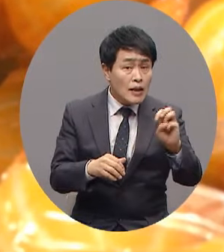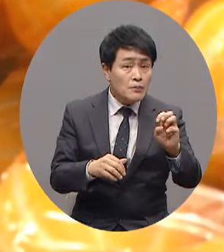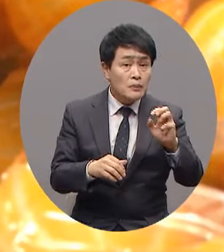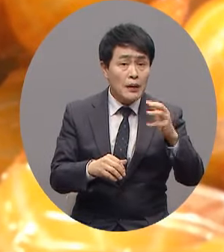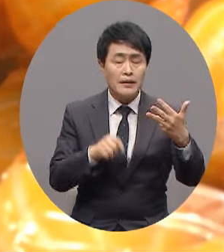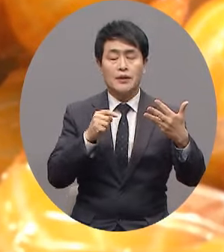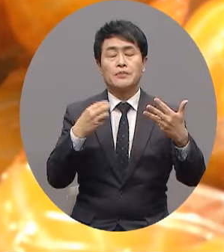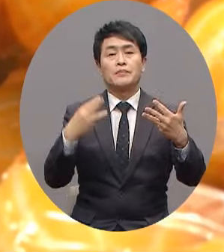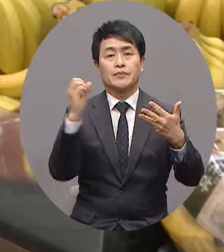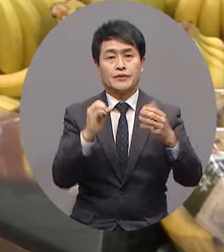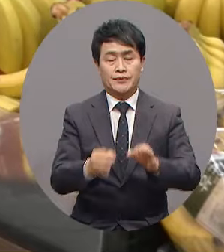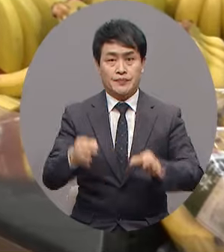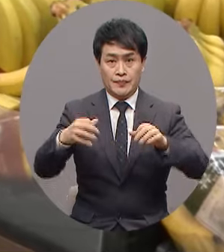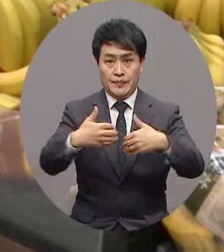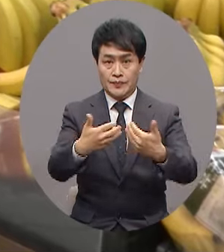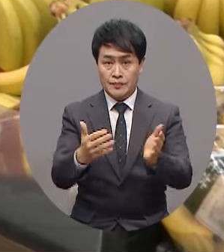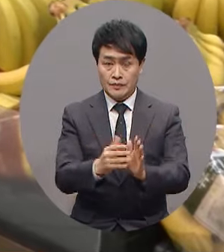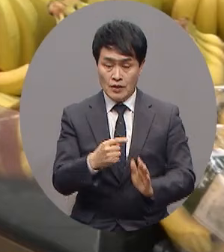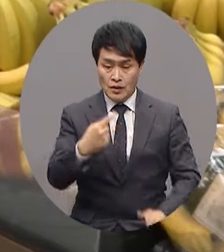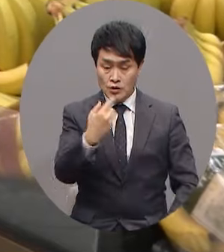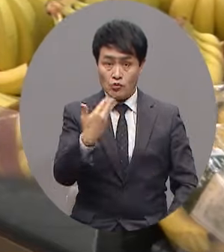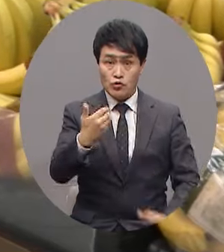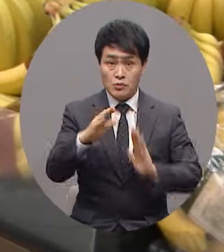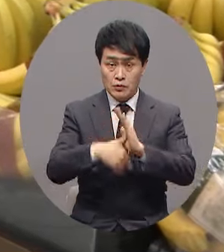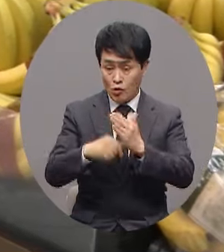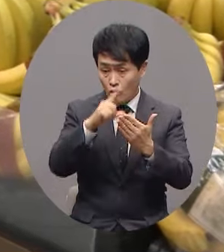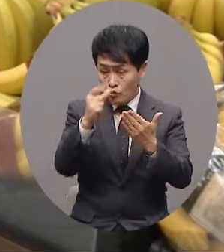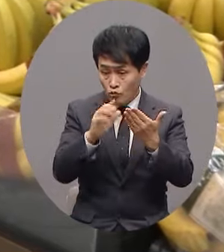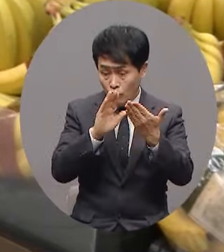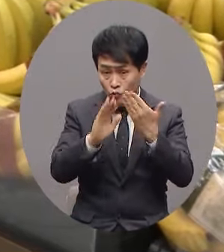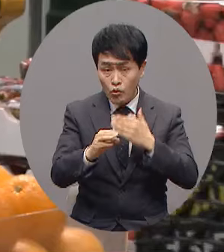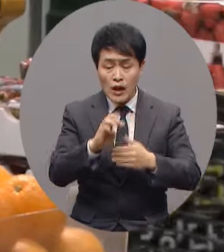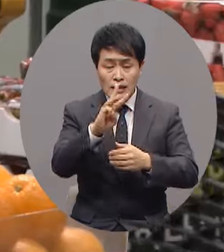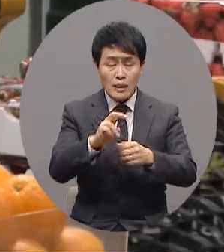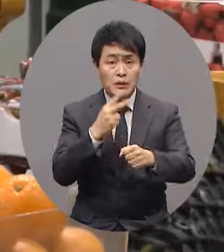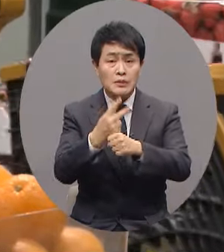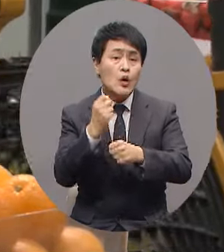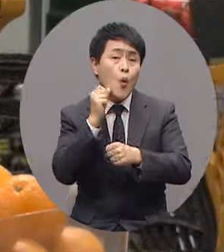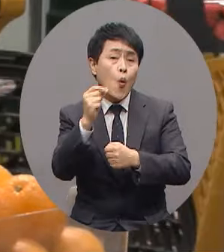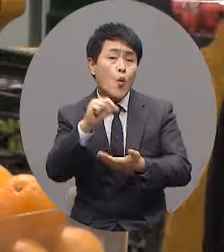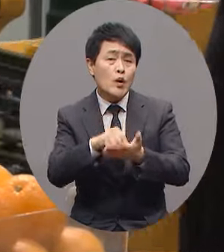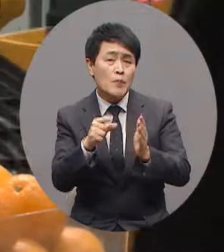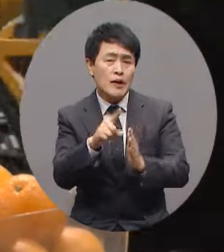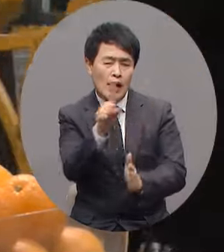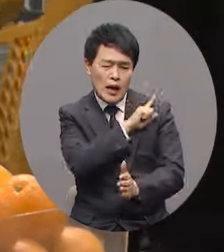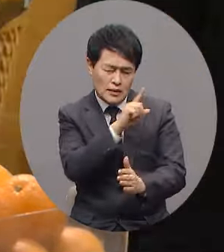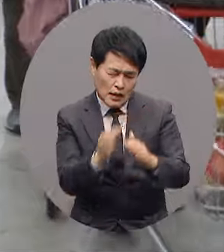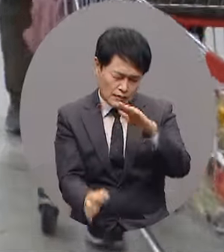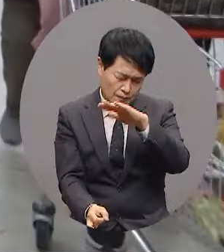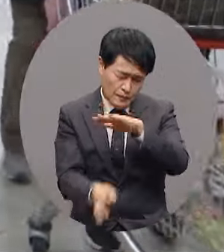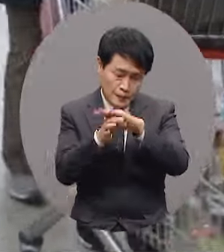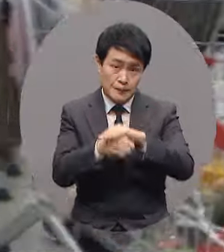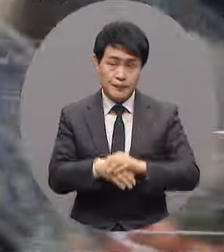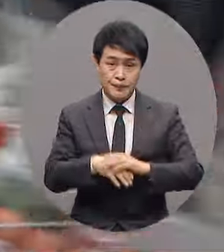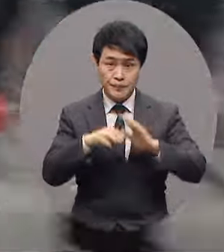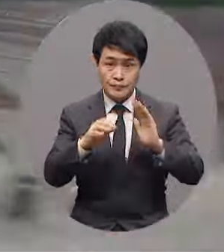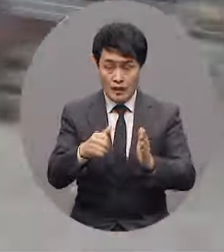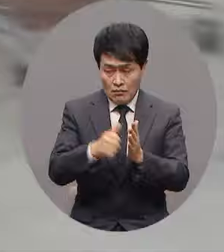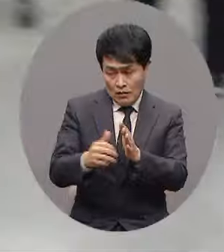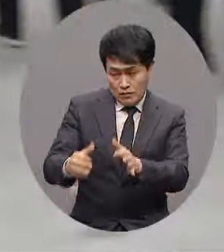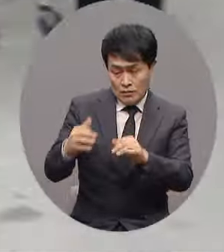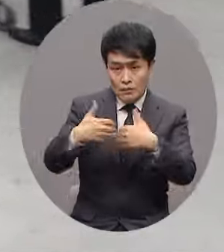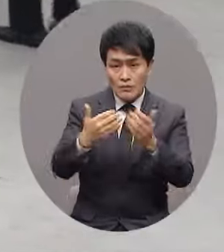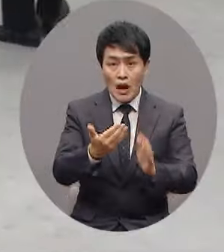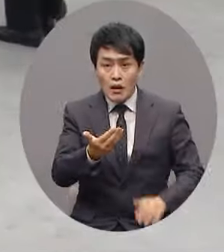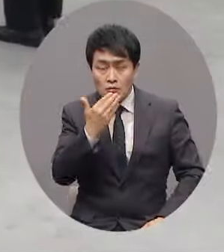38.3%가 올랐습니다. 1991년 9월 이후 32년 5개월 만에 가장 높은 수준입니다. 고물가 탓에